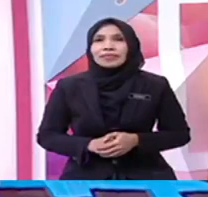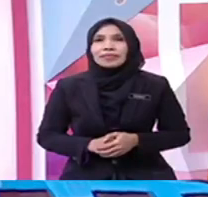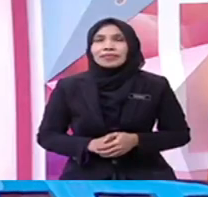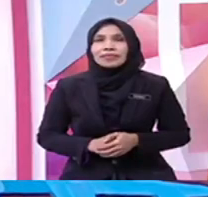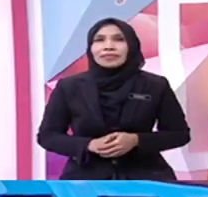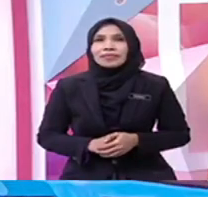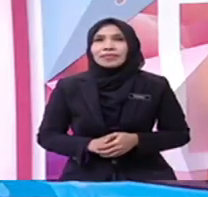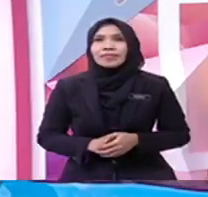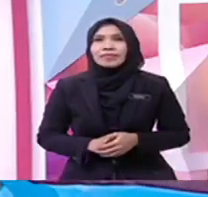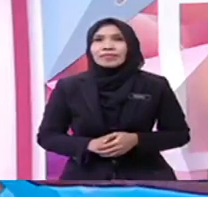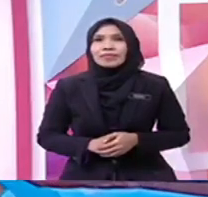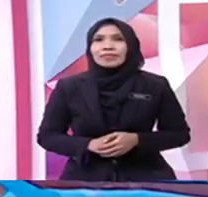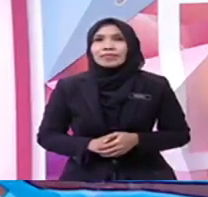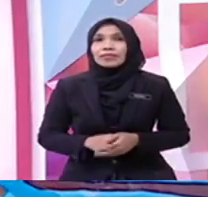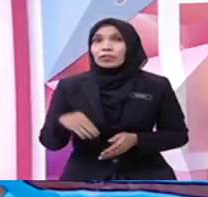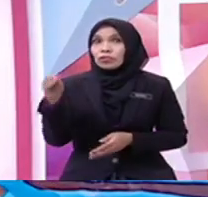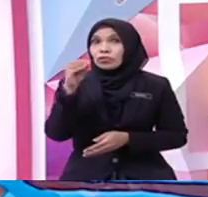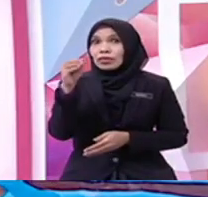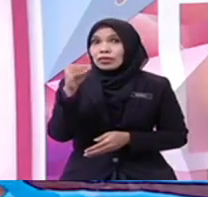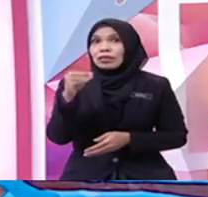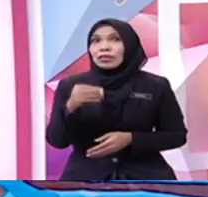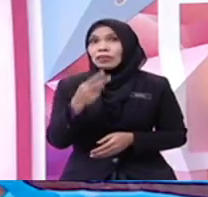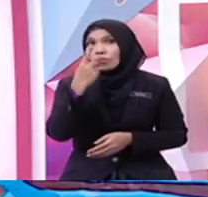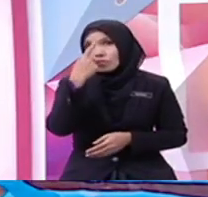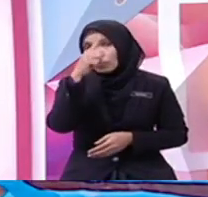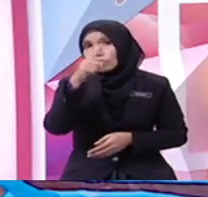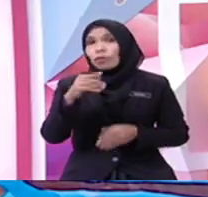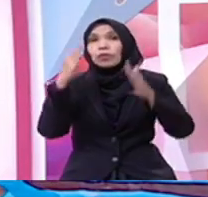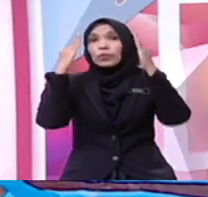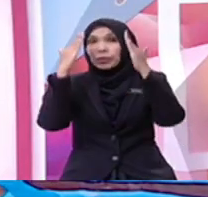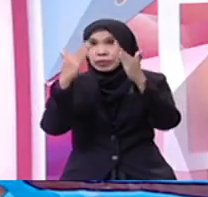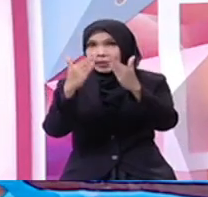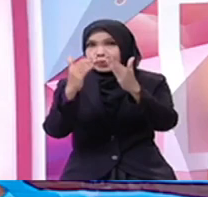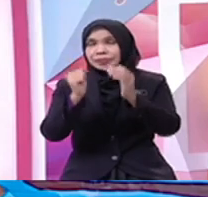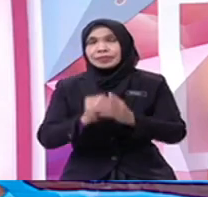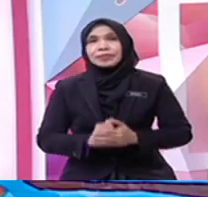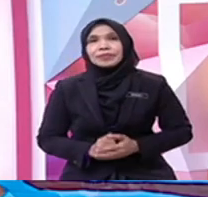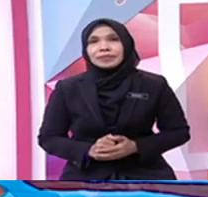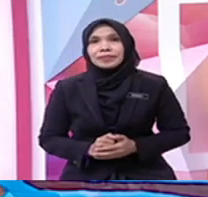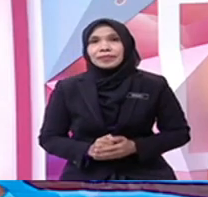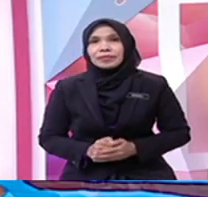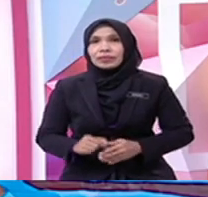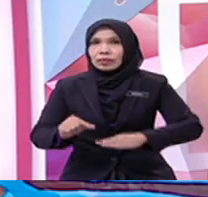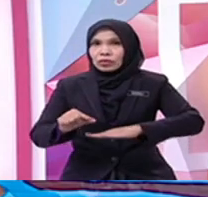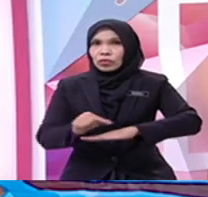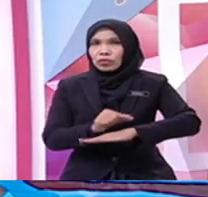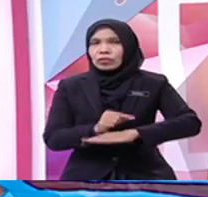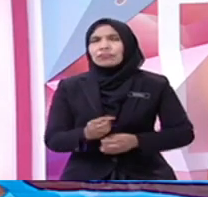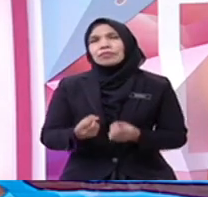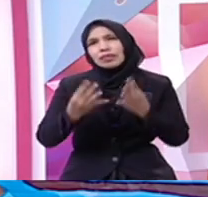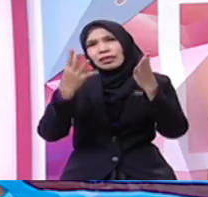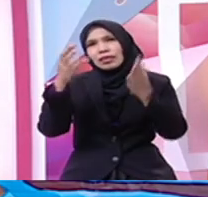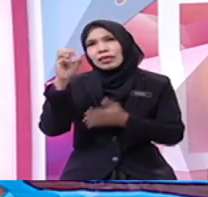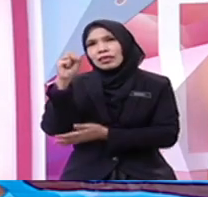juga fokus mindah type-c Goetze betul sepatu kalau kita ketika ini lalu and sensory Sebab Dia menggunakan resep sedikit